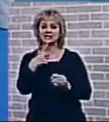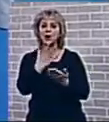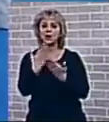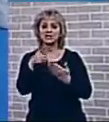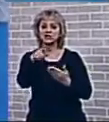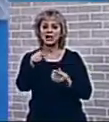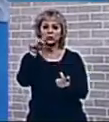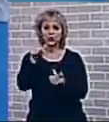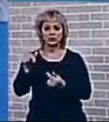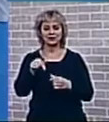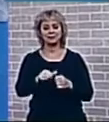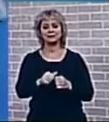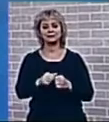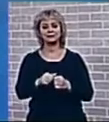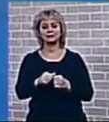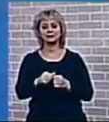прочитает отчетливо.